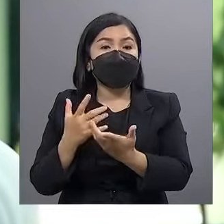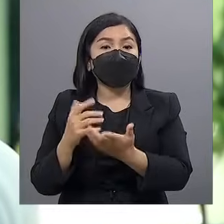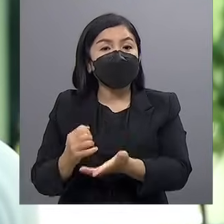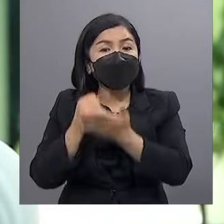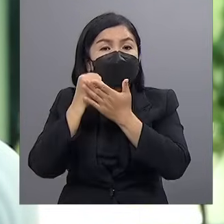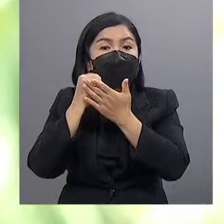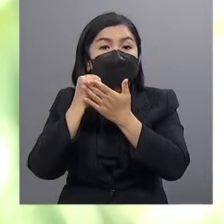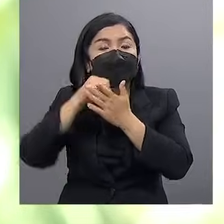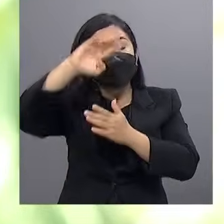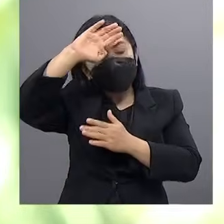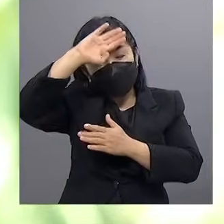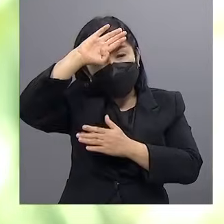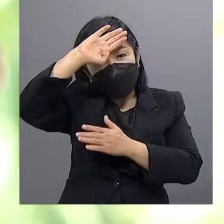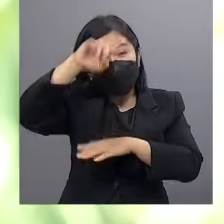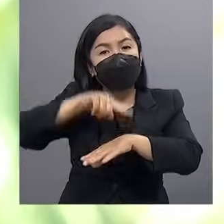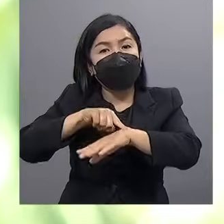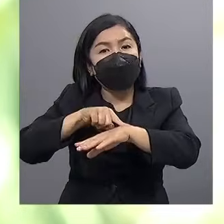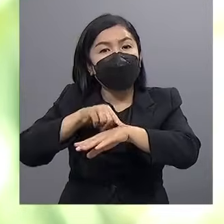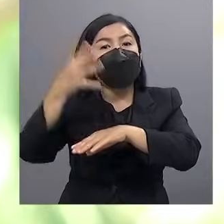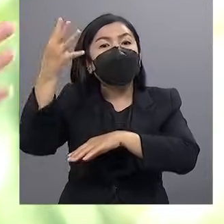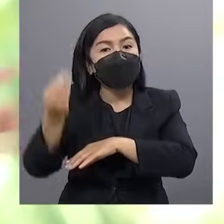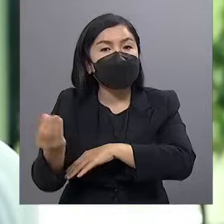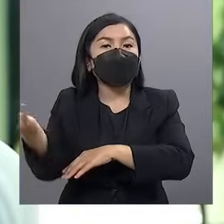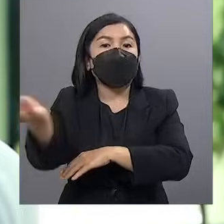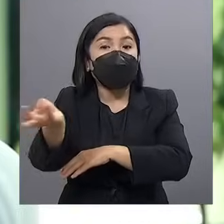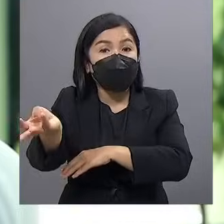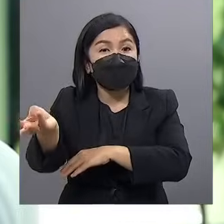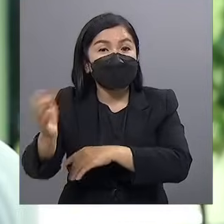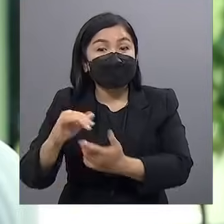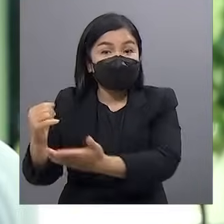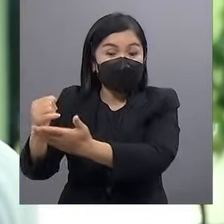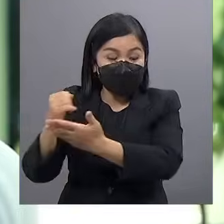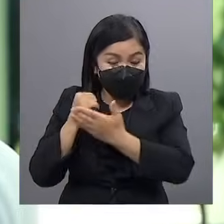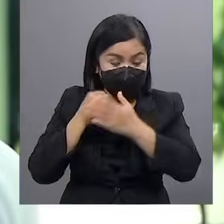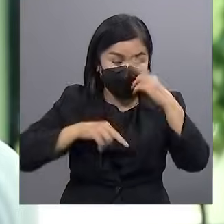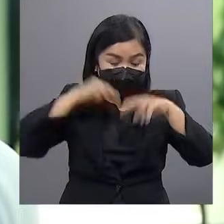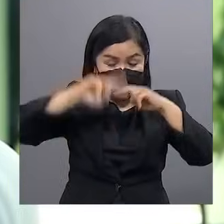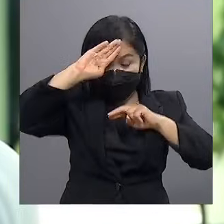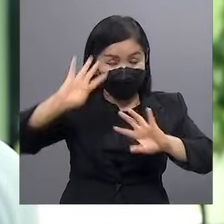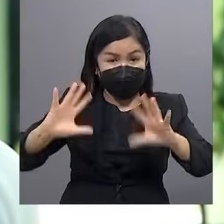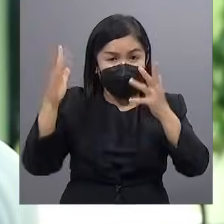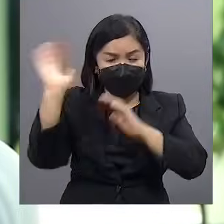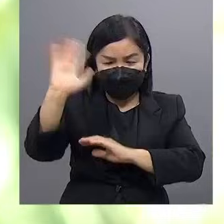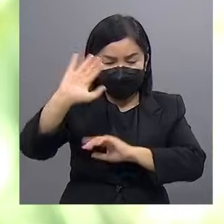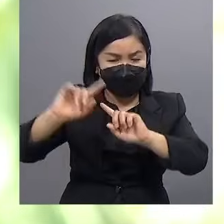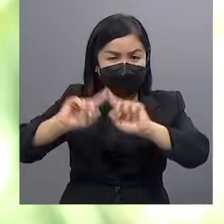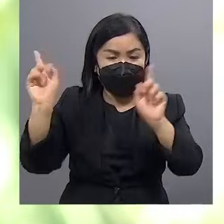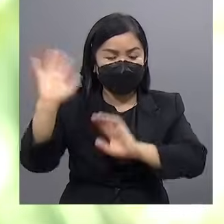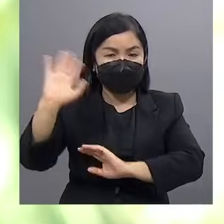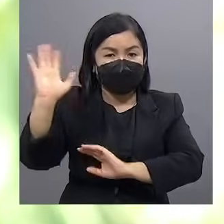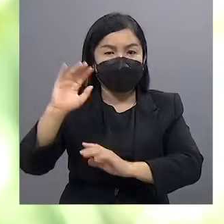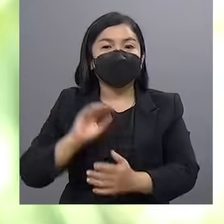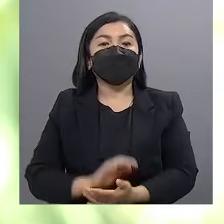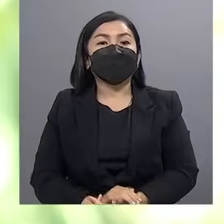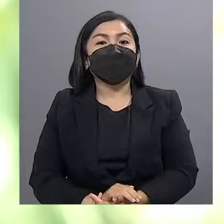ป่วยลงเนี่ยได้ครับนำมาเพื่อรักษาโรคพรุ่งนี้ไม่เล่นเพลงอย่างนี้ไม่ได้ครับ